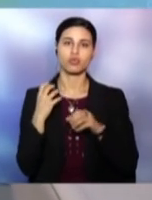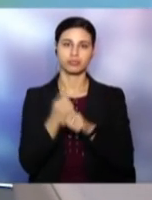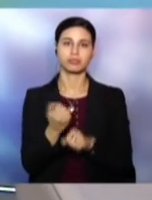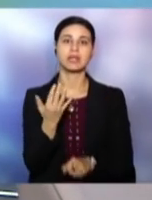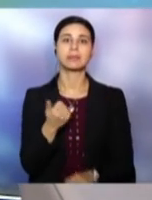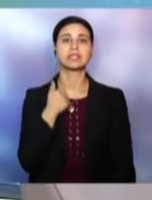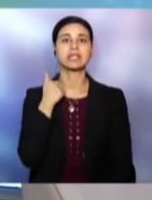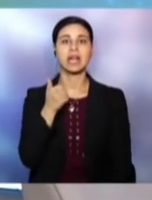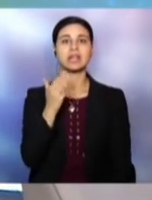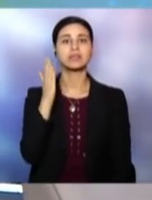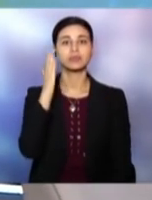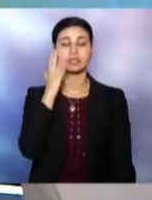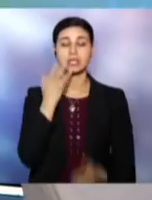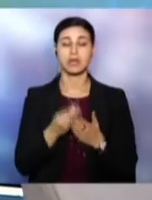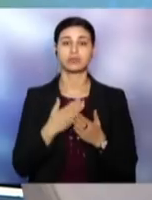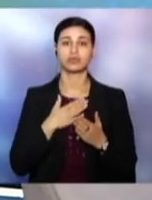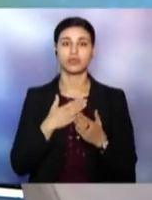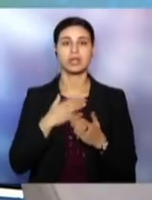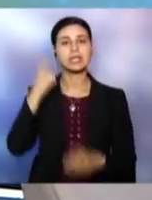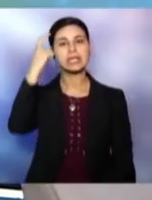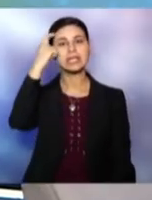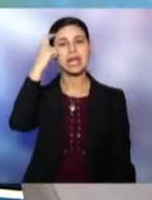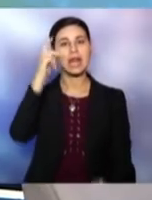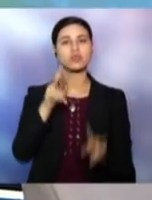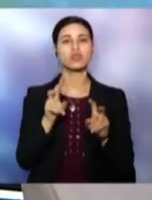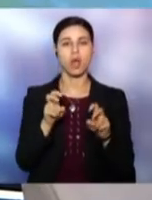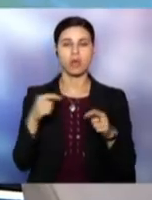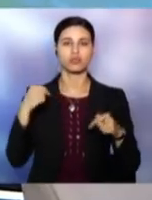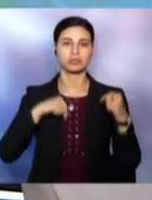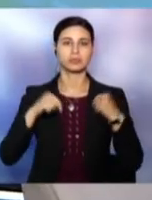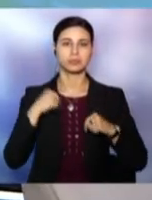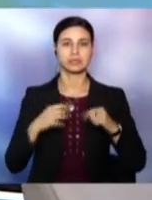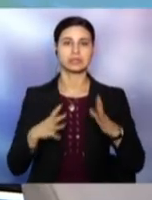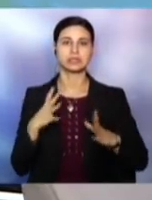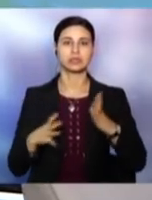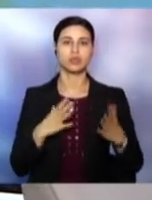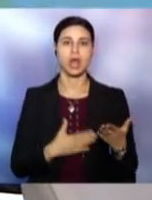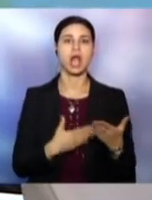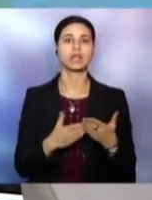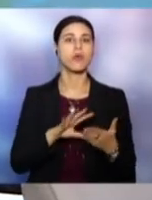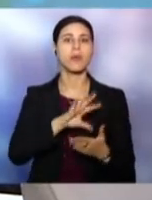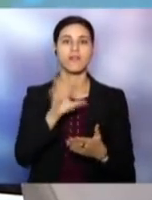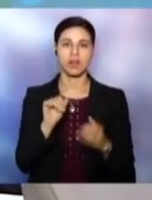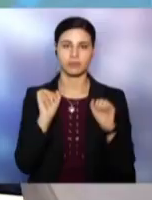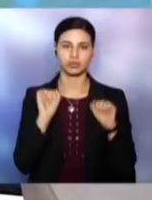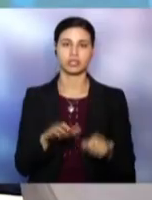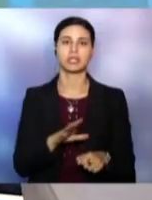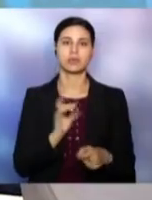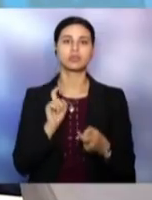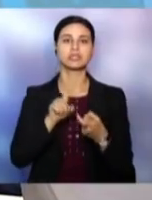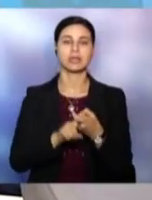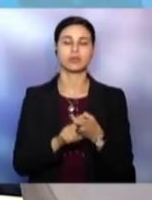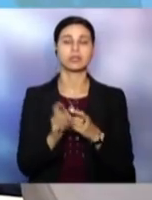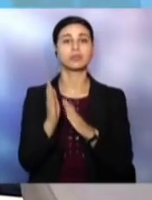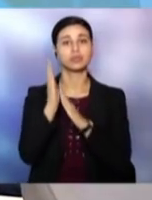კარგად გძინავს. ჩვენი ინტელექტუალური თუ ფიზიკური აქტივობა ყველაფერი შეიძლება იყოს დამოკიდებული ძილზე,